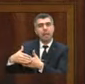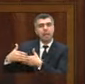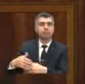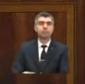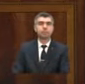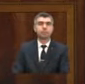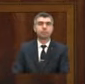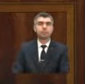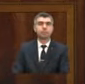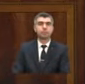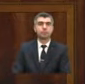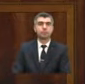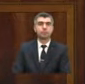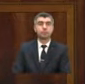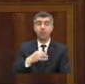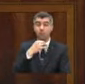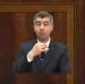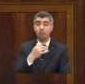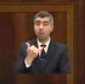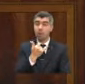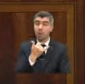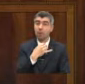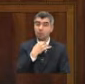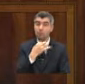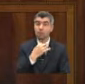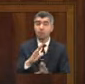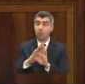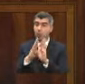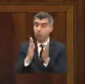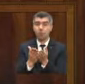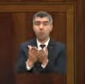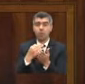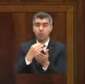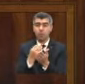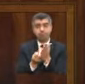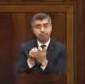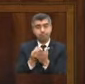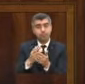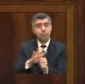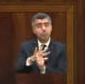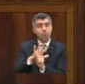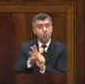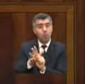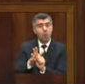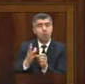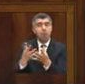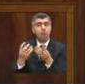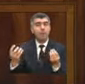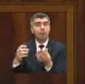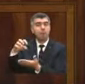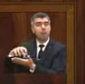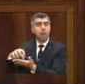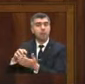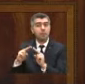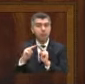وبالتالي هناك أمر مهم جدا، على الرغم من ظروف الجائحة وعلى عكس كثير من الدول في العالم وعلى الرغم